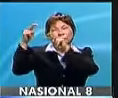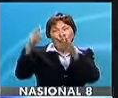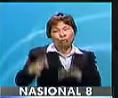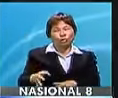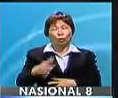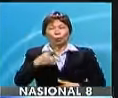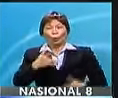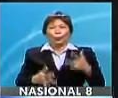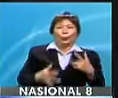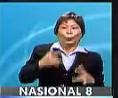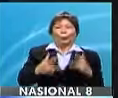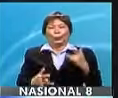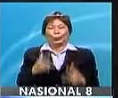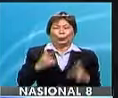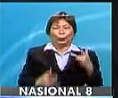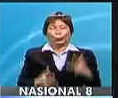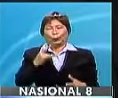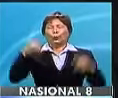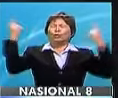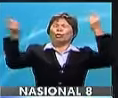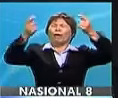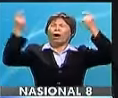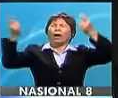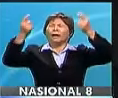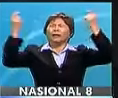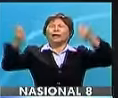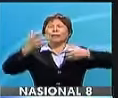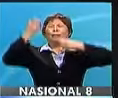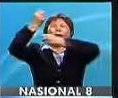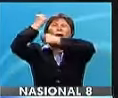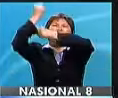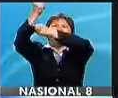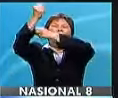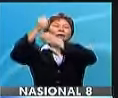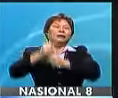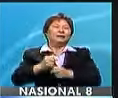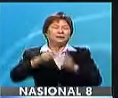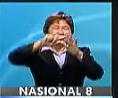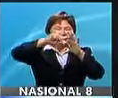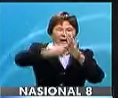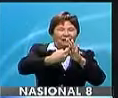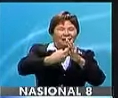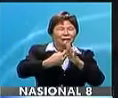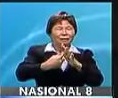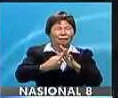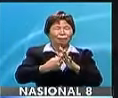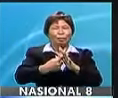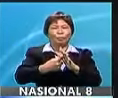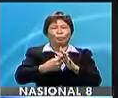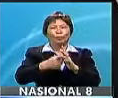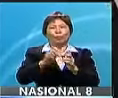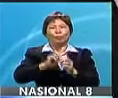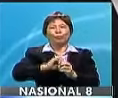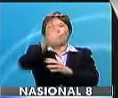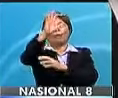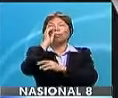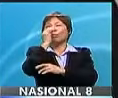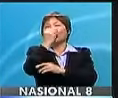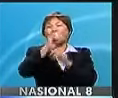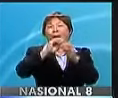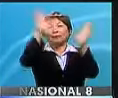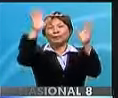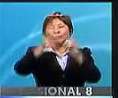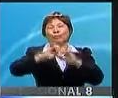terlalu gairah meraihkan kemenangan dengan melancarkan mercun, bunga api dan